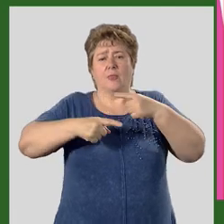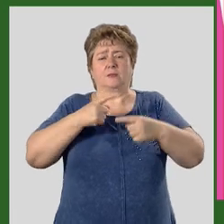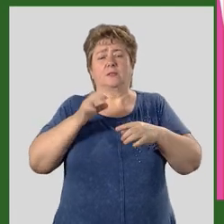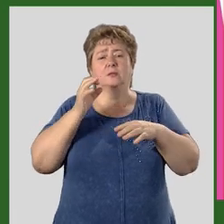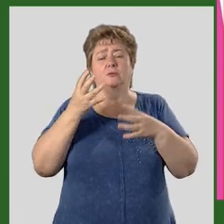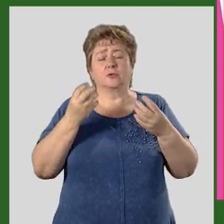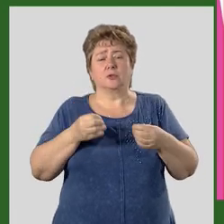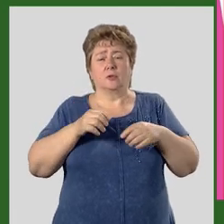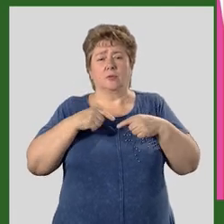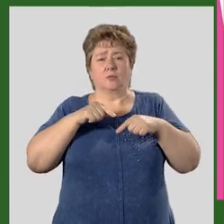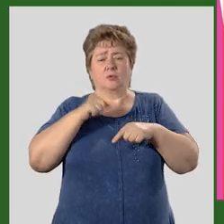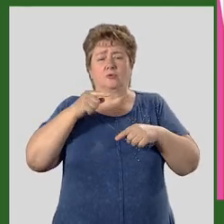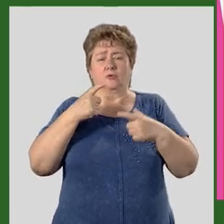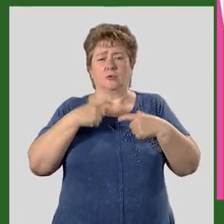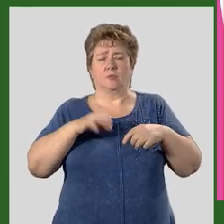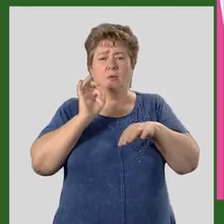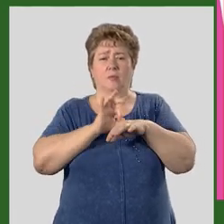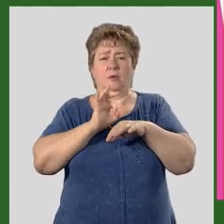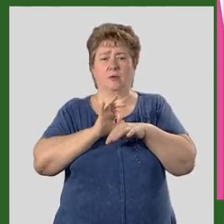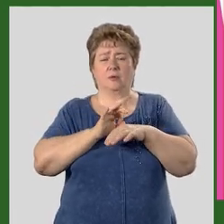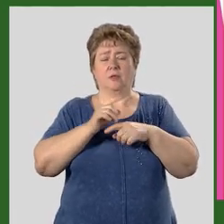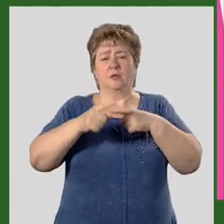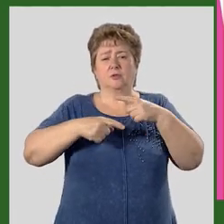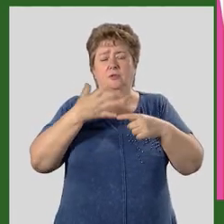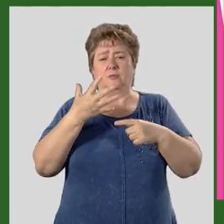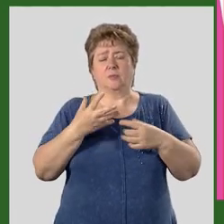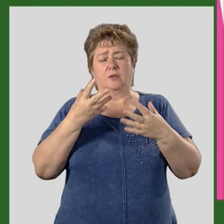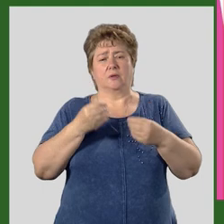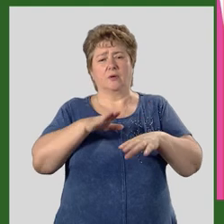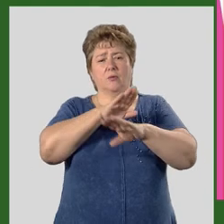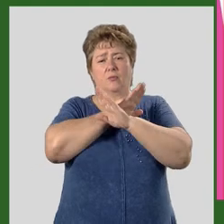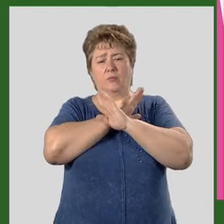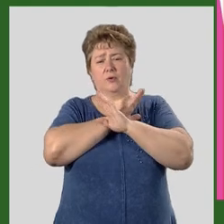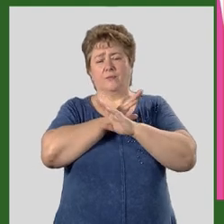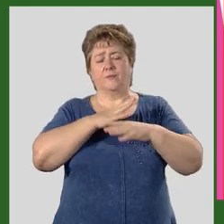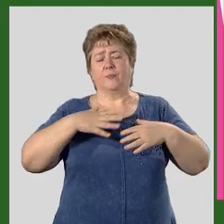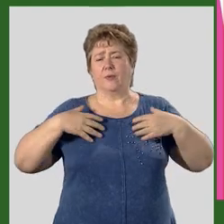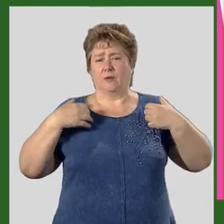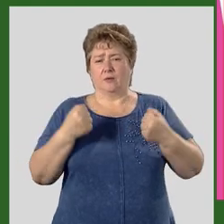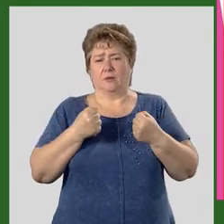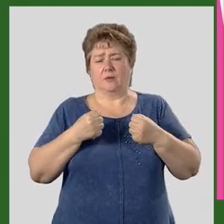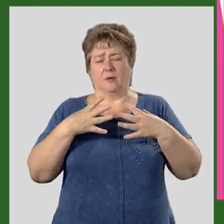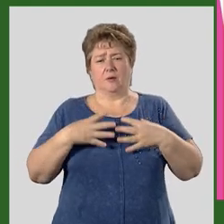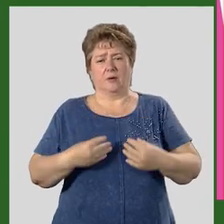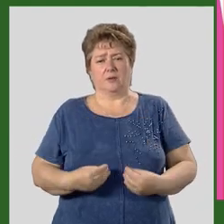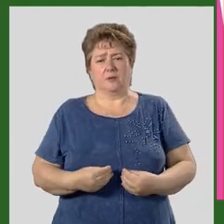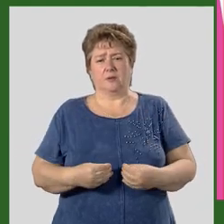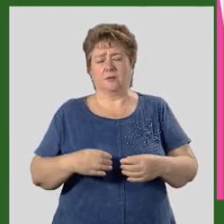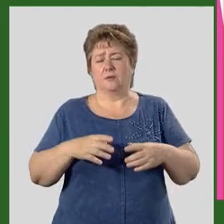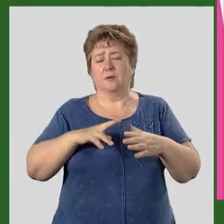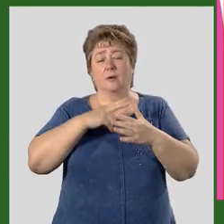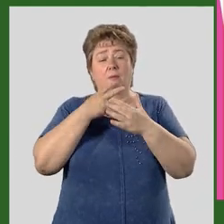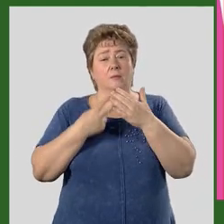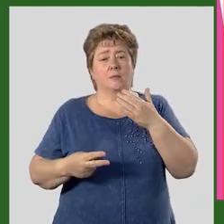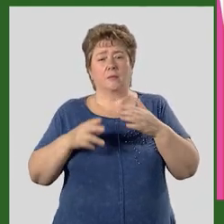следующий день он почувствовал себя больным и через 5 дней скончался. Могучий организм